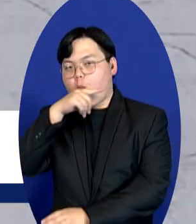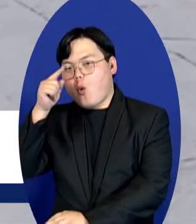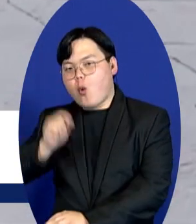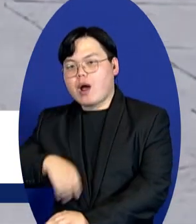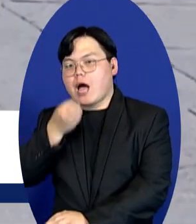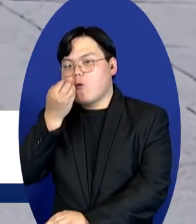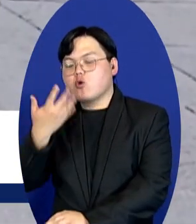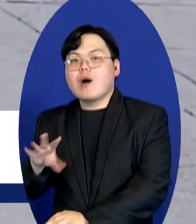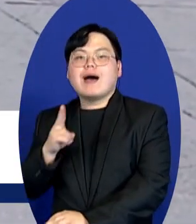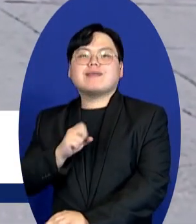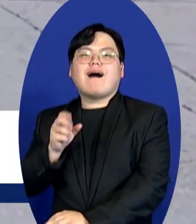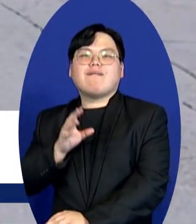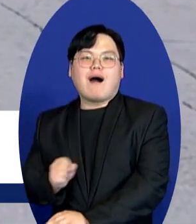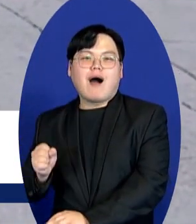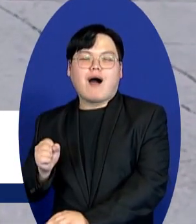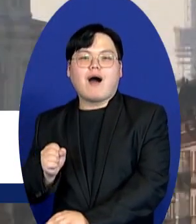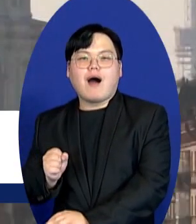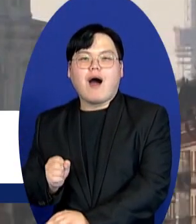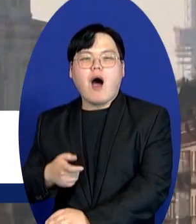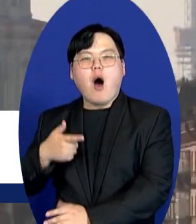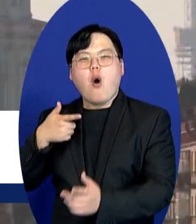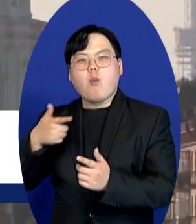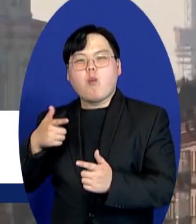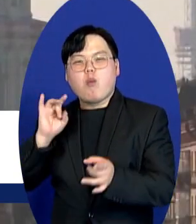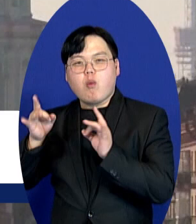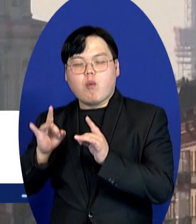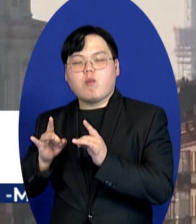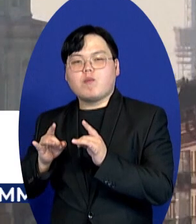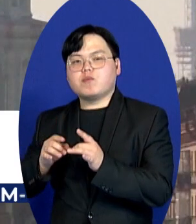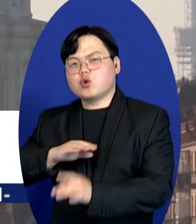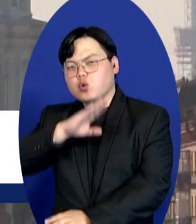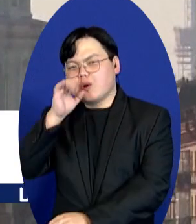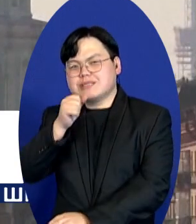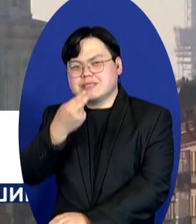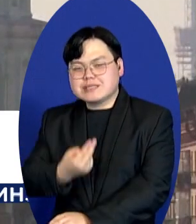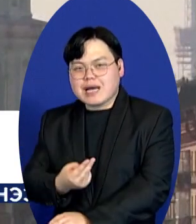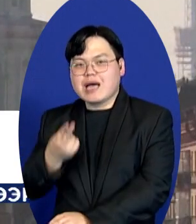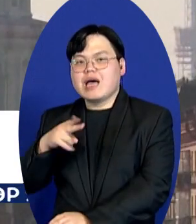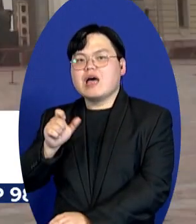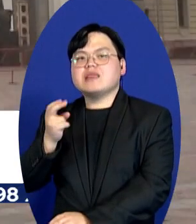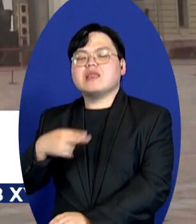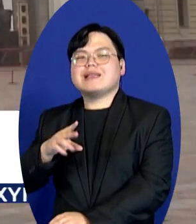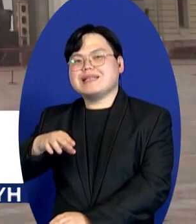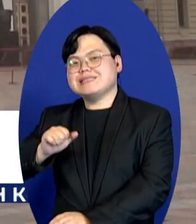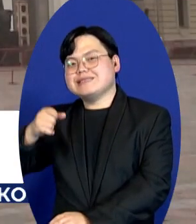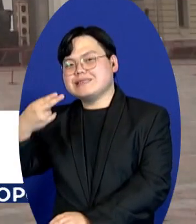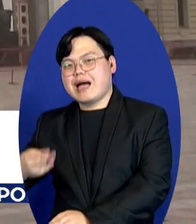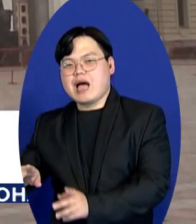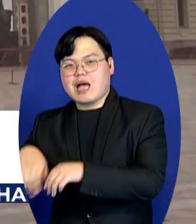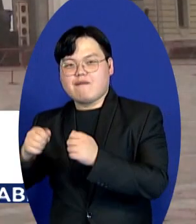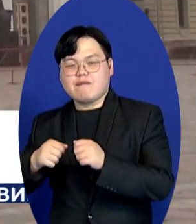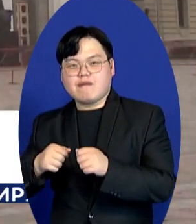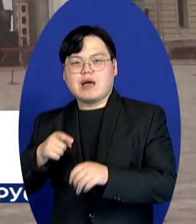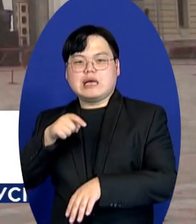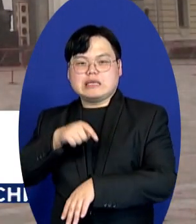мэдээлсэн. Мөн даваа гарагт болсон буудлын улмаас ойролцоох дулааны цэцгэлгээ станцын дэд станцуудад гэмтэл гарч Запорожийн атомын цэцгэлгээ станцад хэдэн